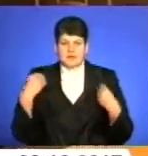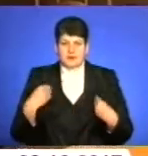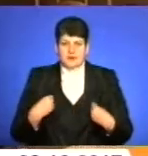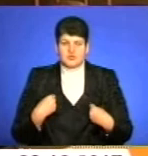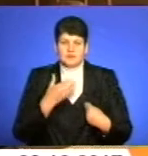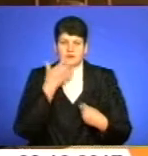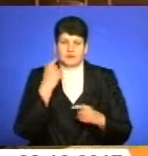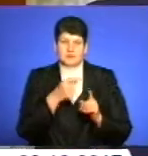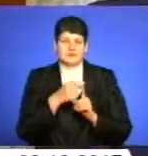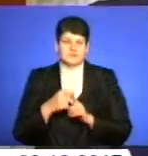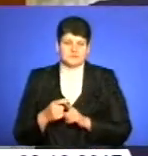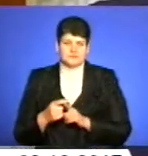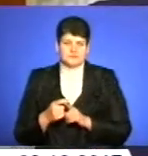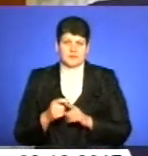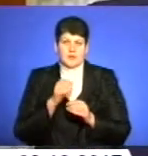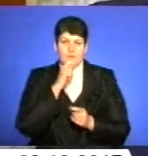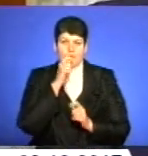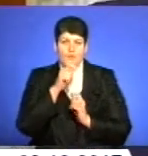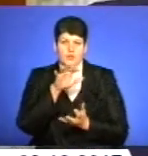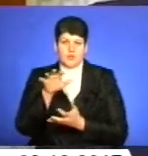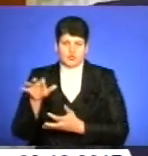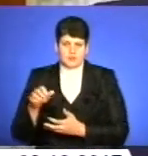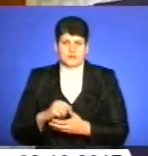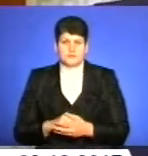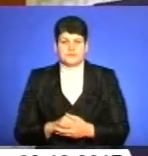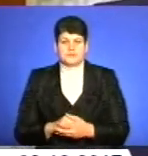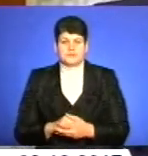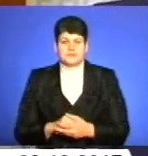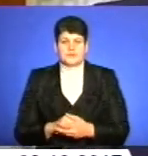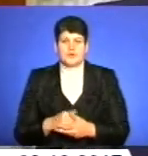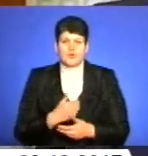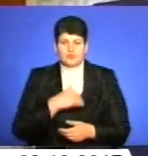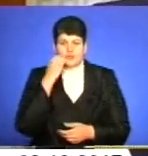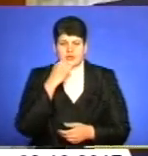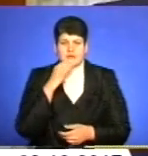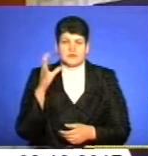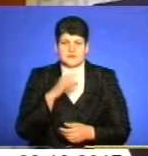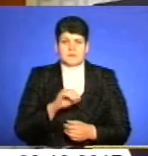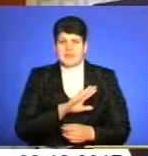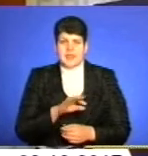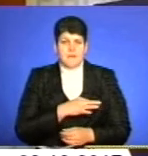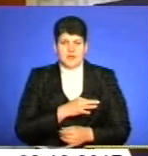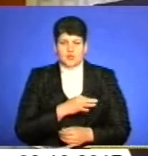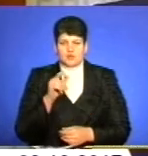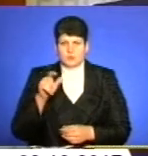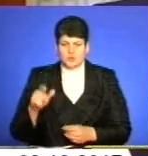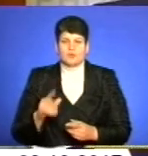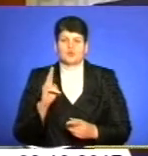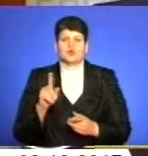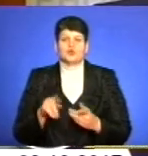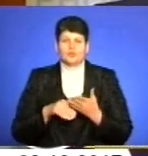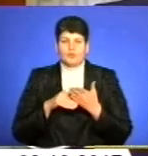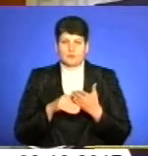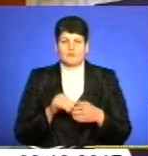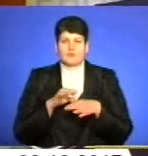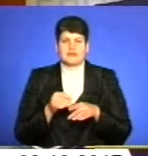ці подарунки. Хочу подякувати тернополянам, небайдужим громадянам, патріотам за те, що допомогли в проведенні